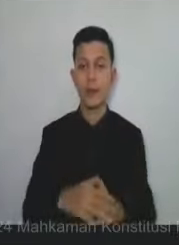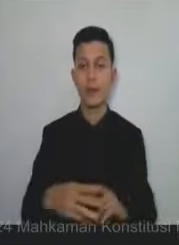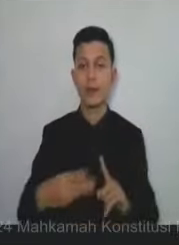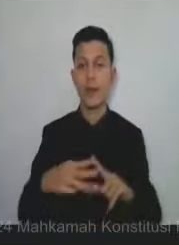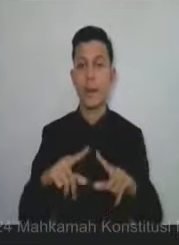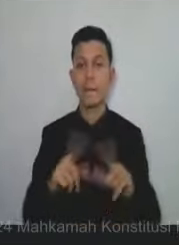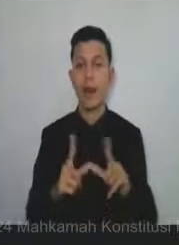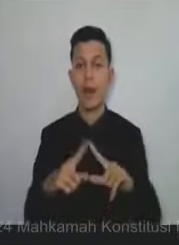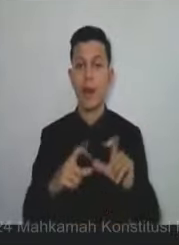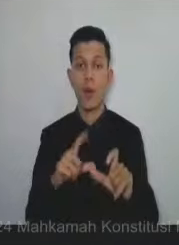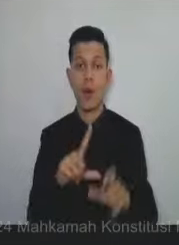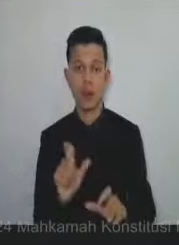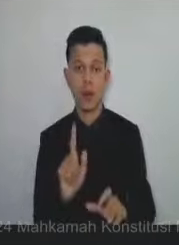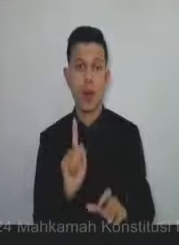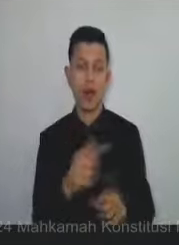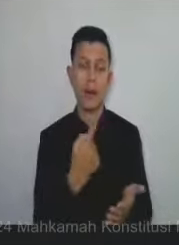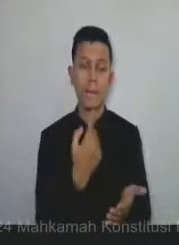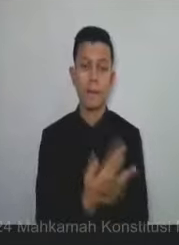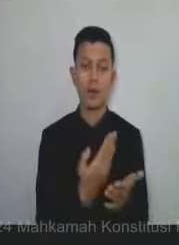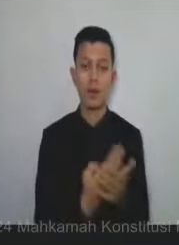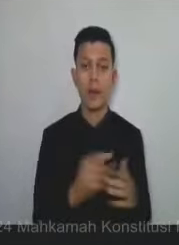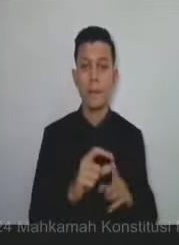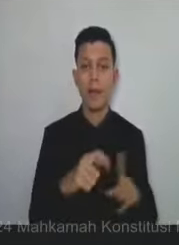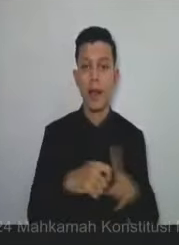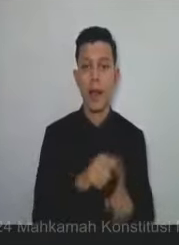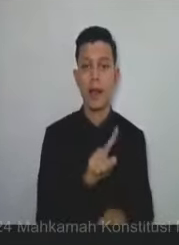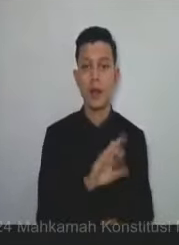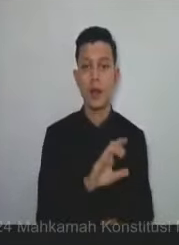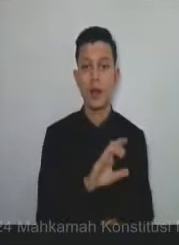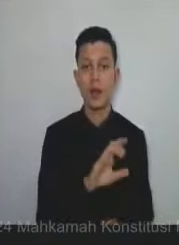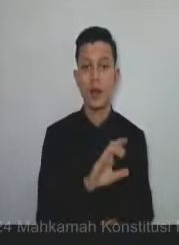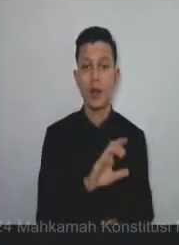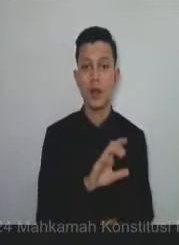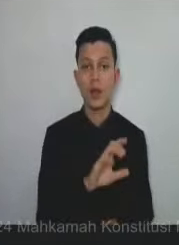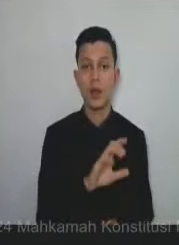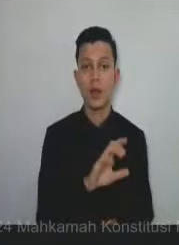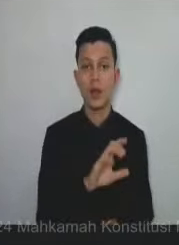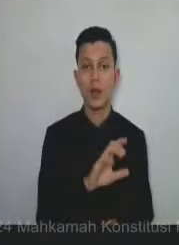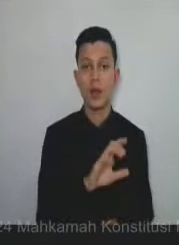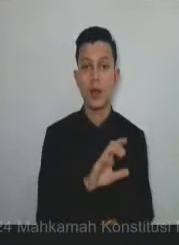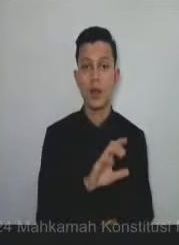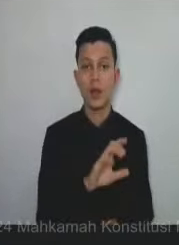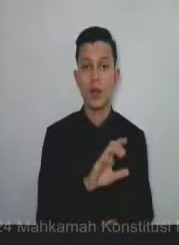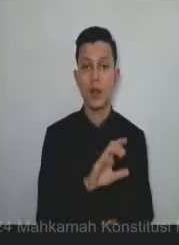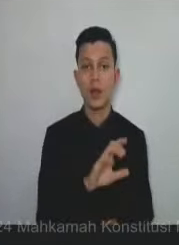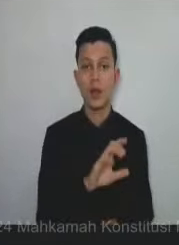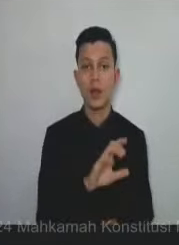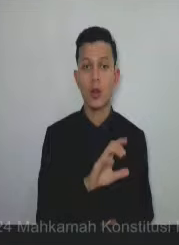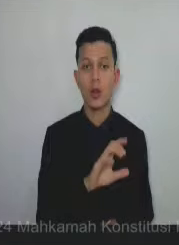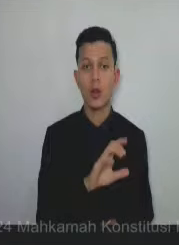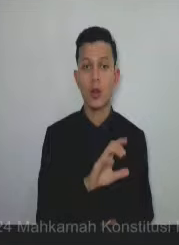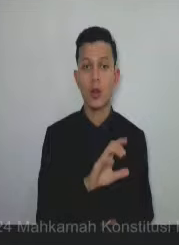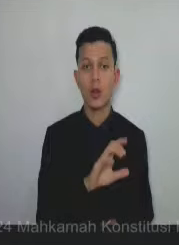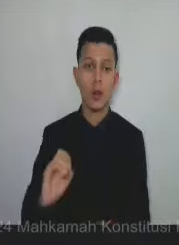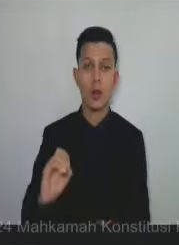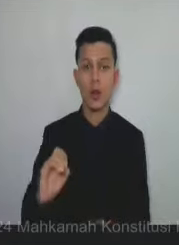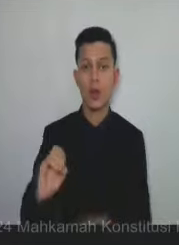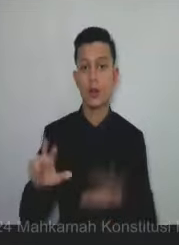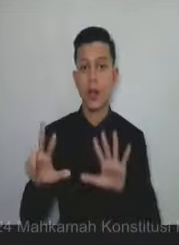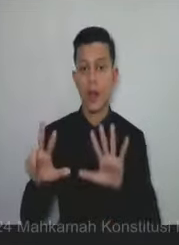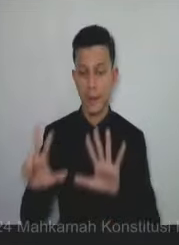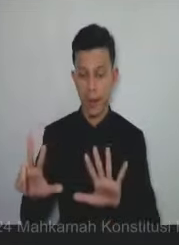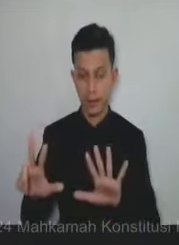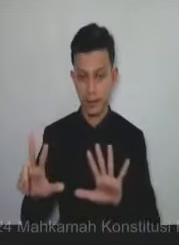bukti PK107 dan bukti PK108. Bahwa setelah Mahkamah memeriksa secara